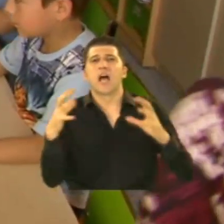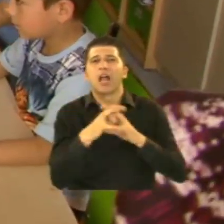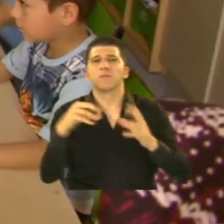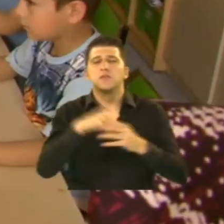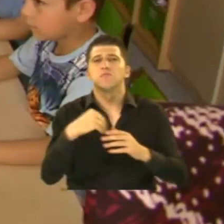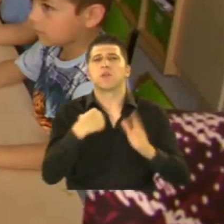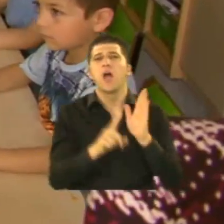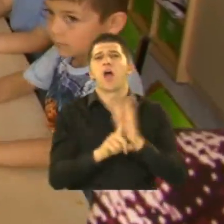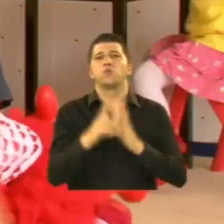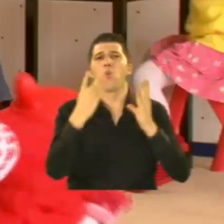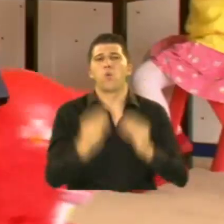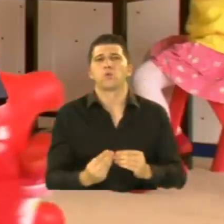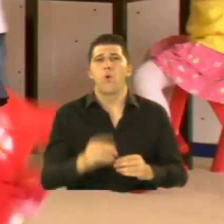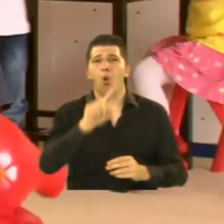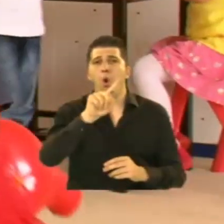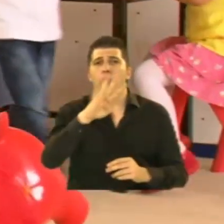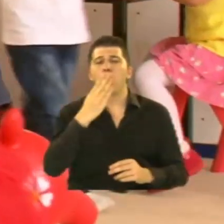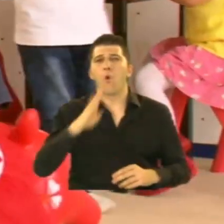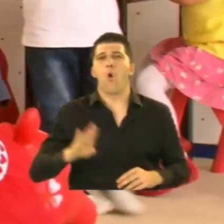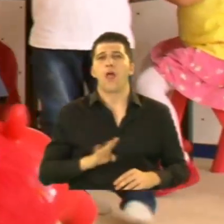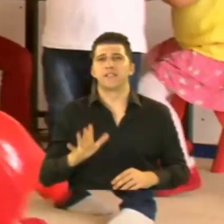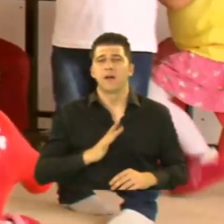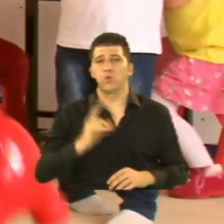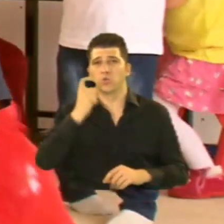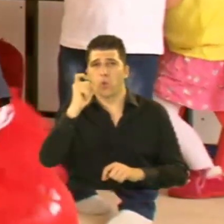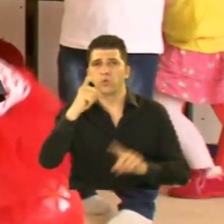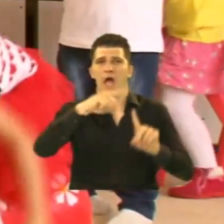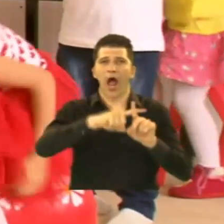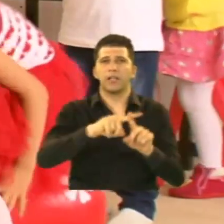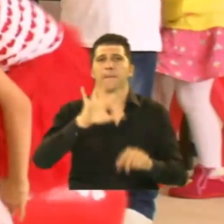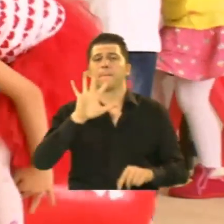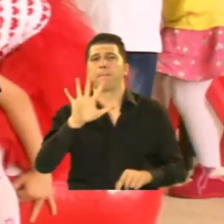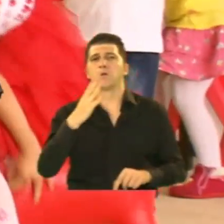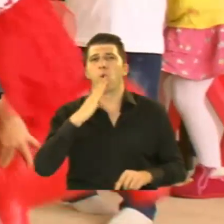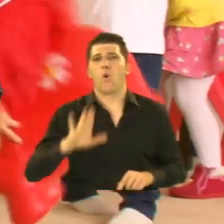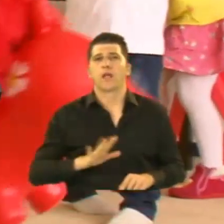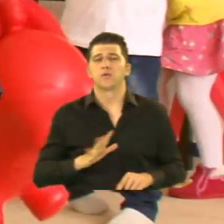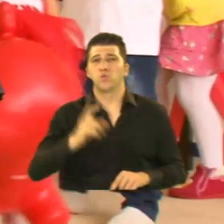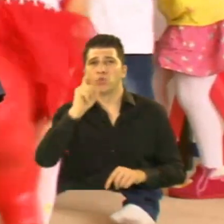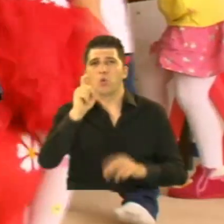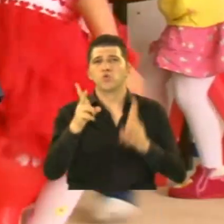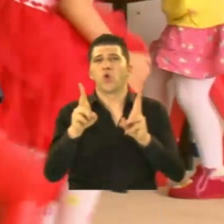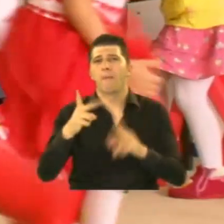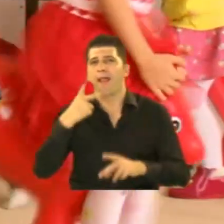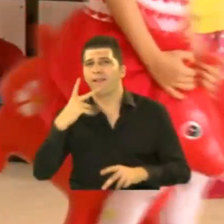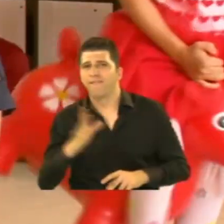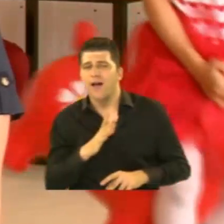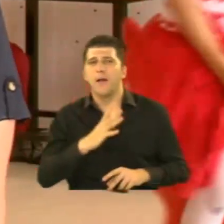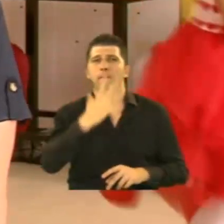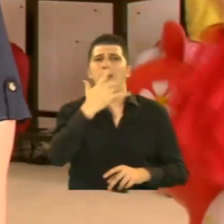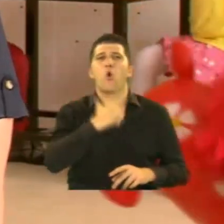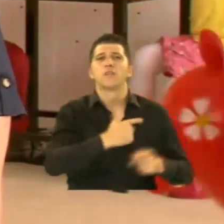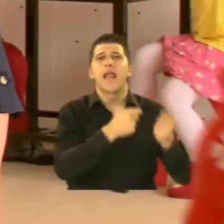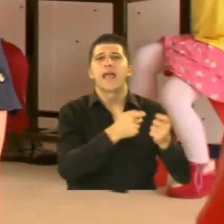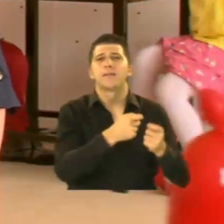kaynaştırmayı açtık. 14 öğrencimiz var, 9 artı 5. 9 normal çocuk, 5 özel